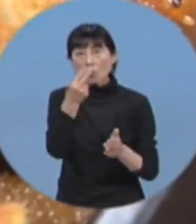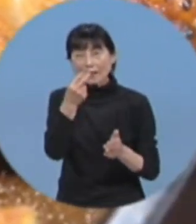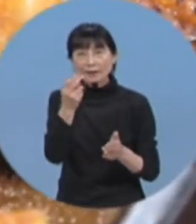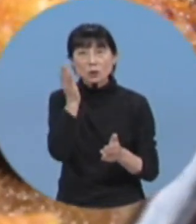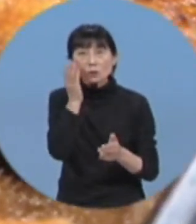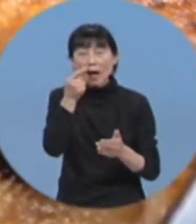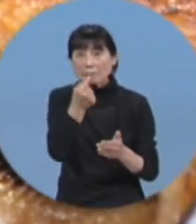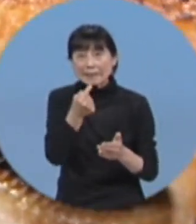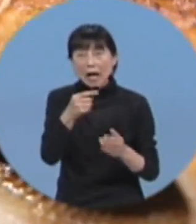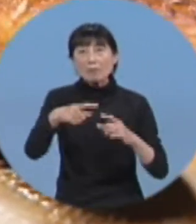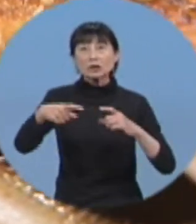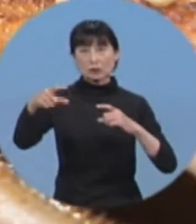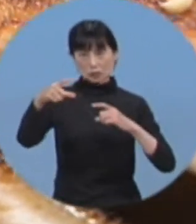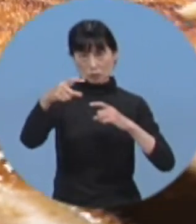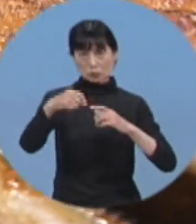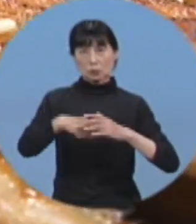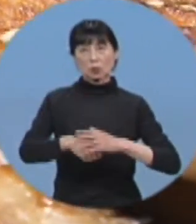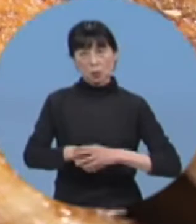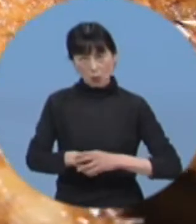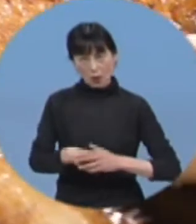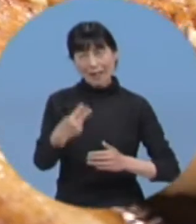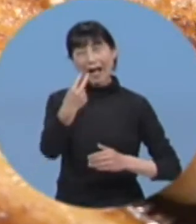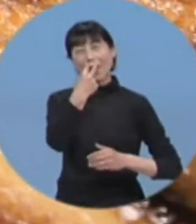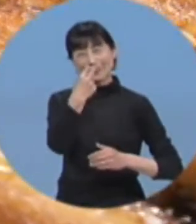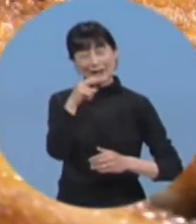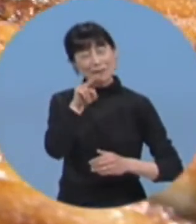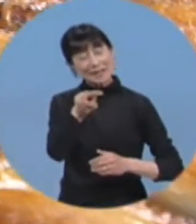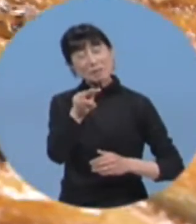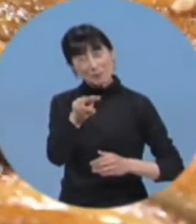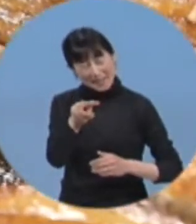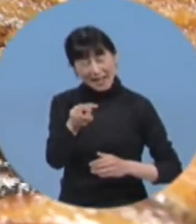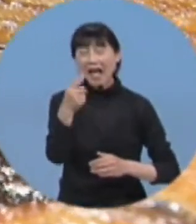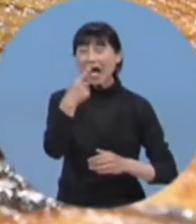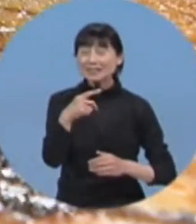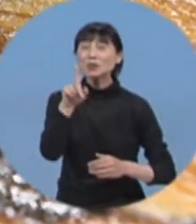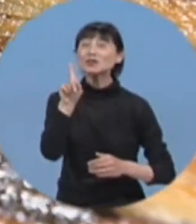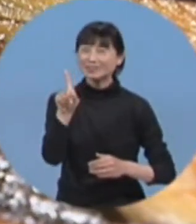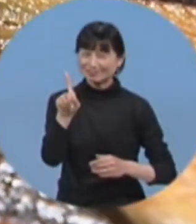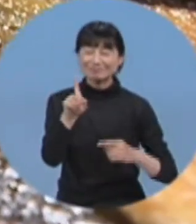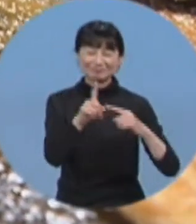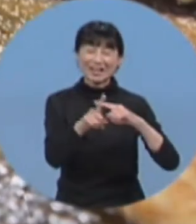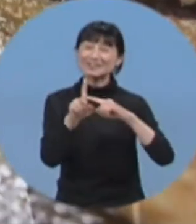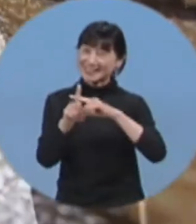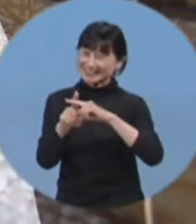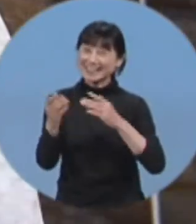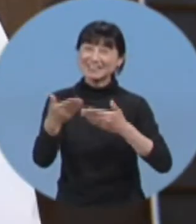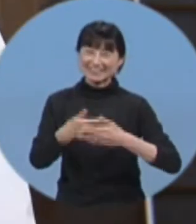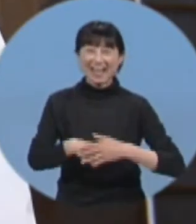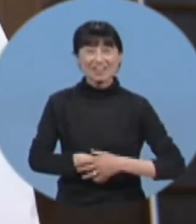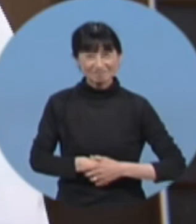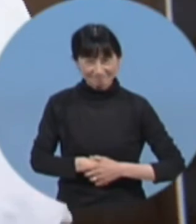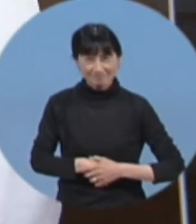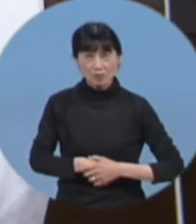が増します。はい、まあ、香りとか見た目も、まあ、味の一つなんで、まあ、それもプラスされていると思います。